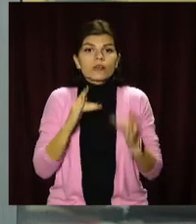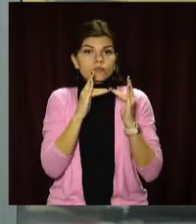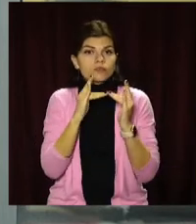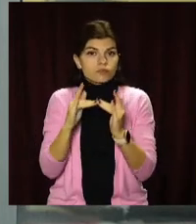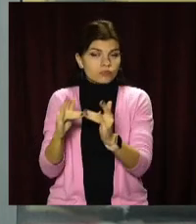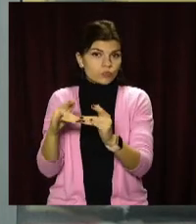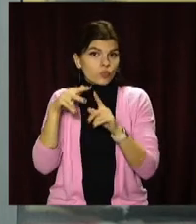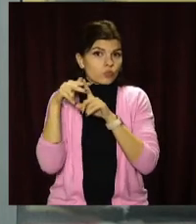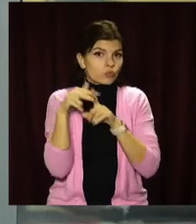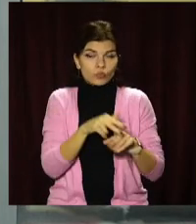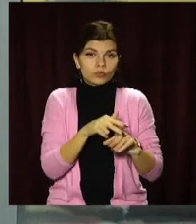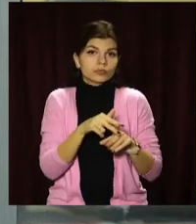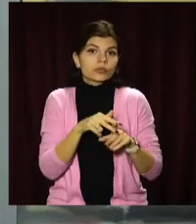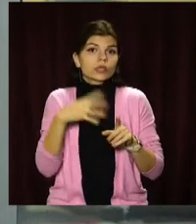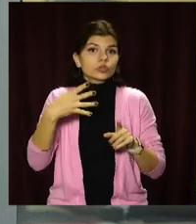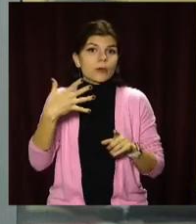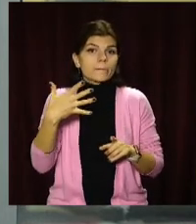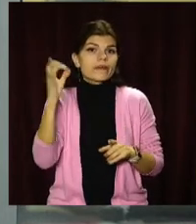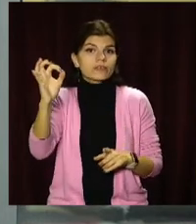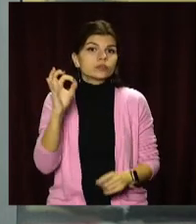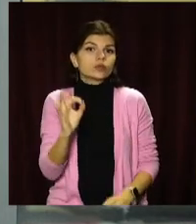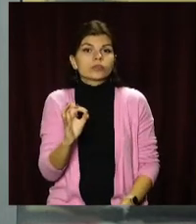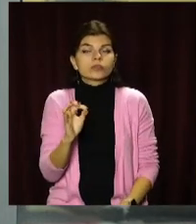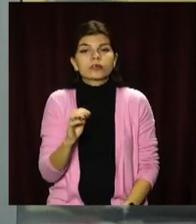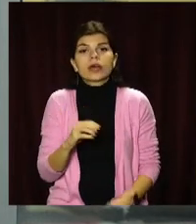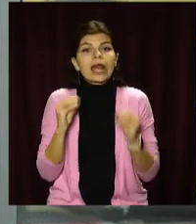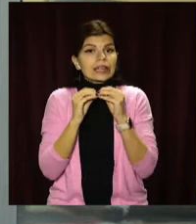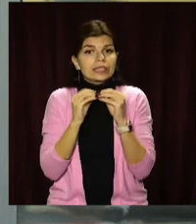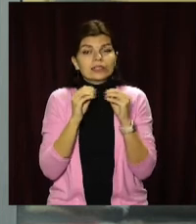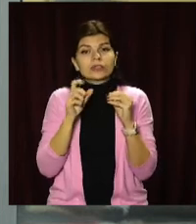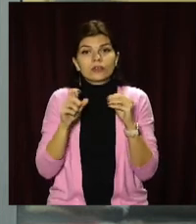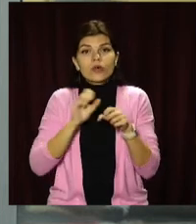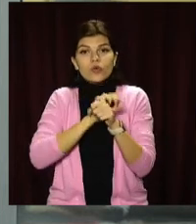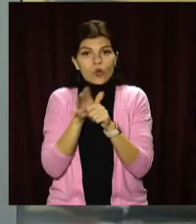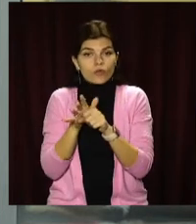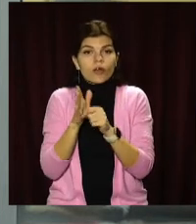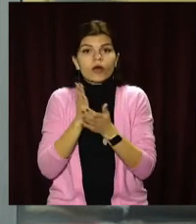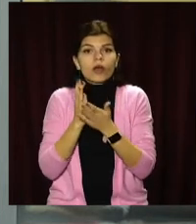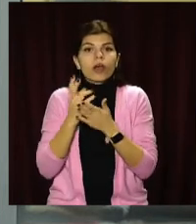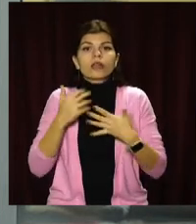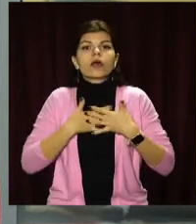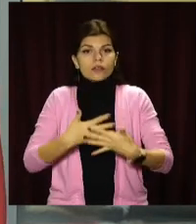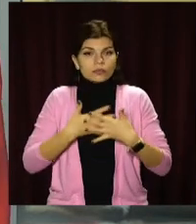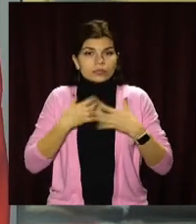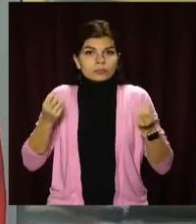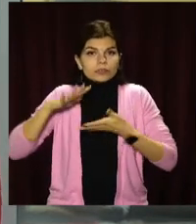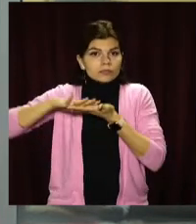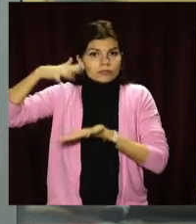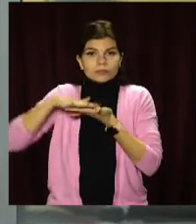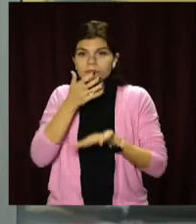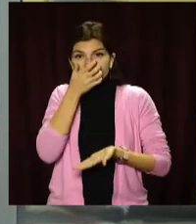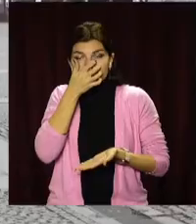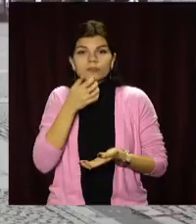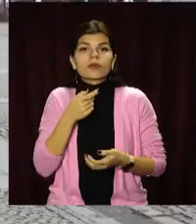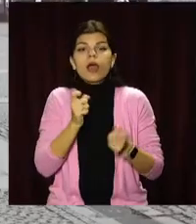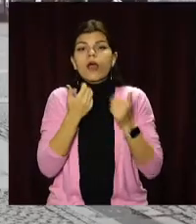у госпітальних базах області – 45%. 10 пацієнтів з ковід перебувають на апаратах ШВЛ. Загалом в Україні